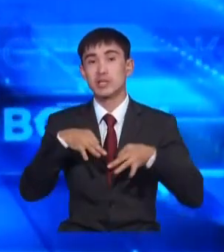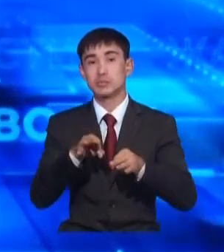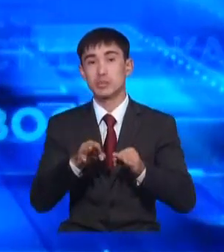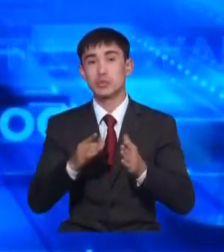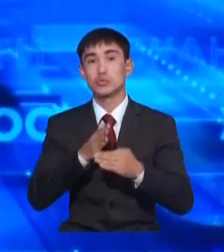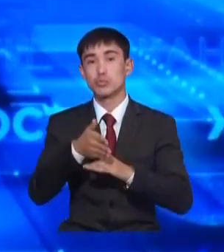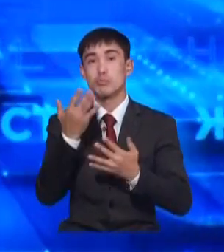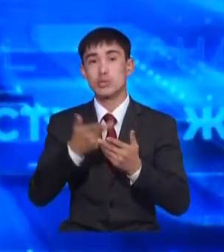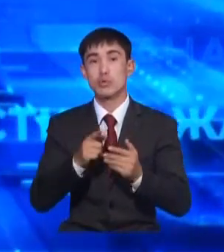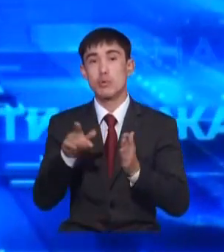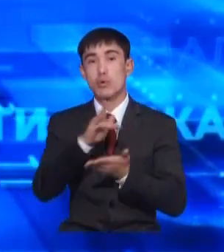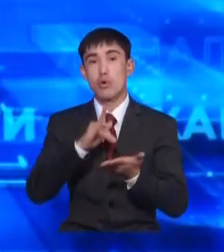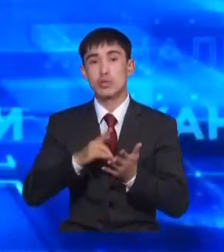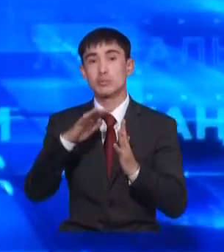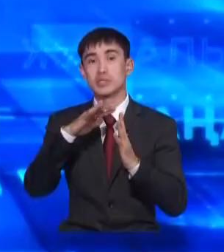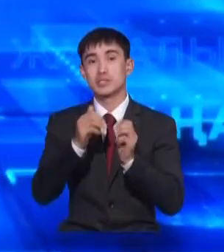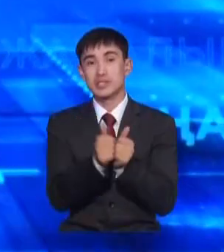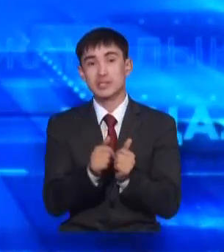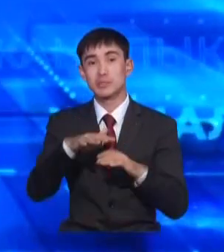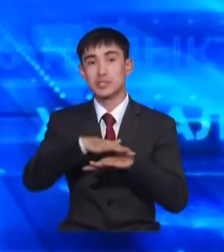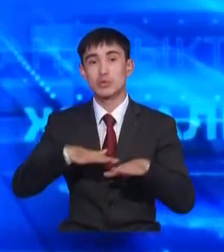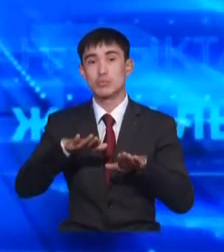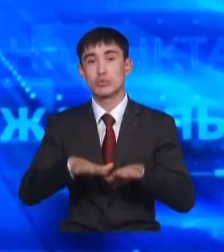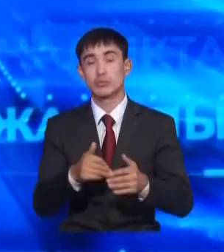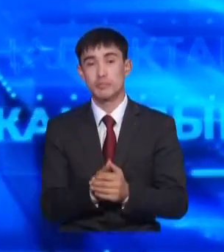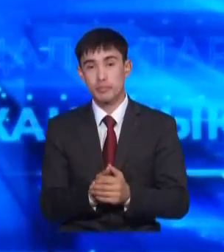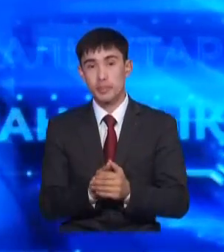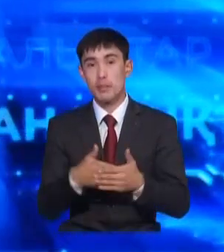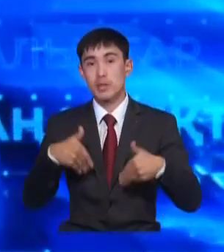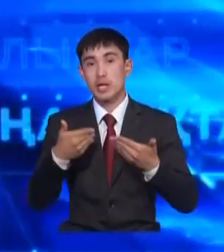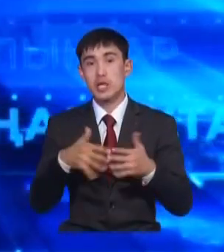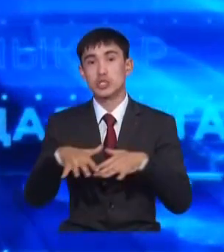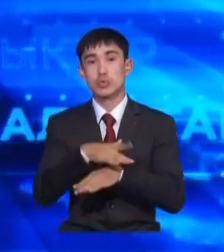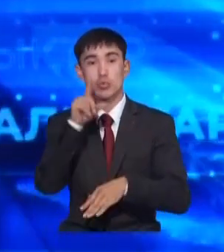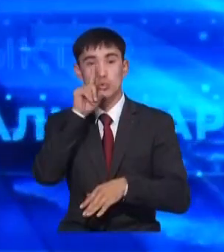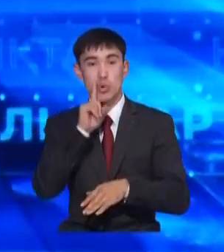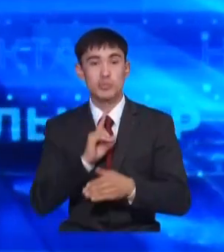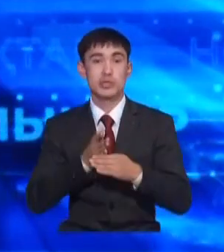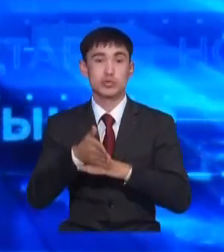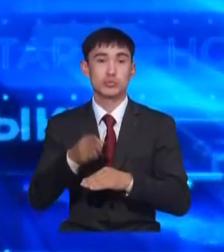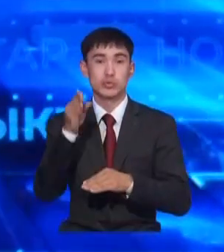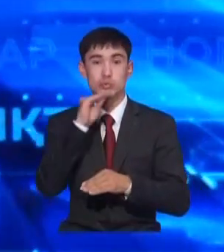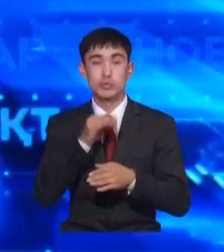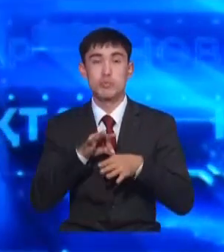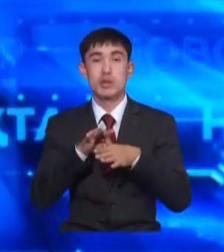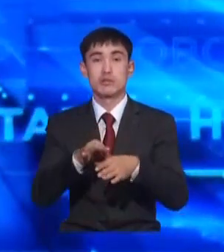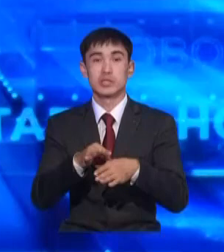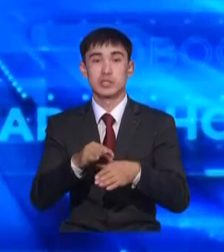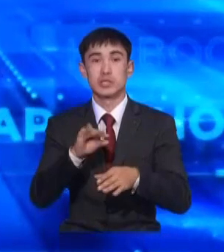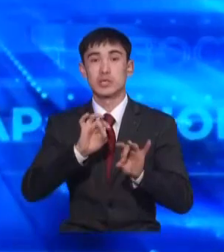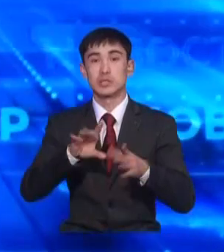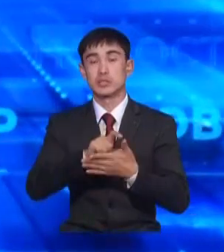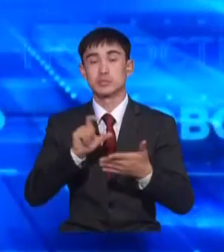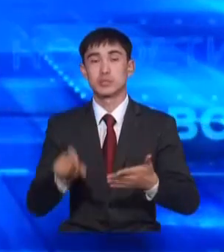транспортной доступности между мегаполисом и соседними населенными пунктами, предлагая жителям удобный и доступный способ передвижения. Жандос